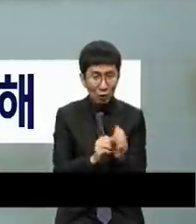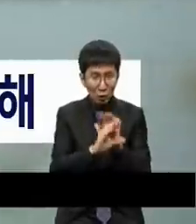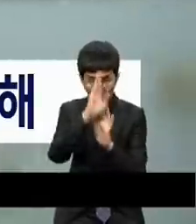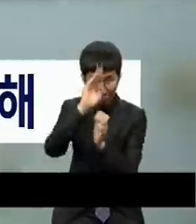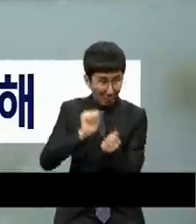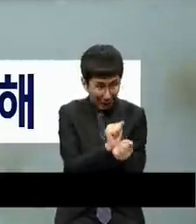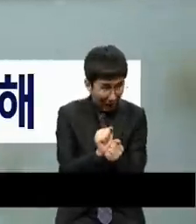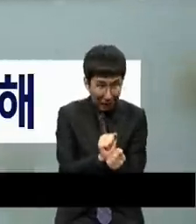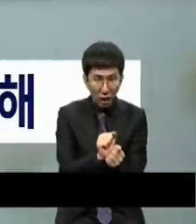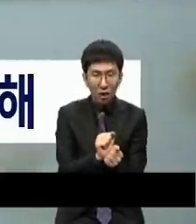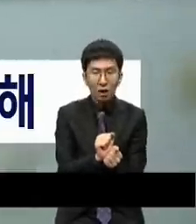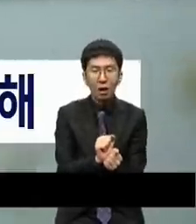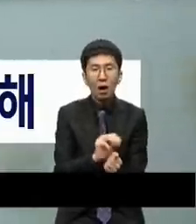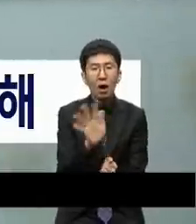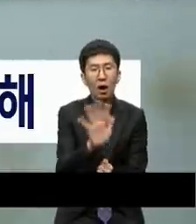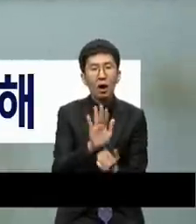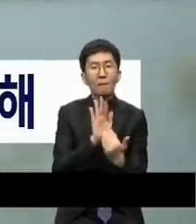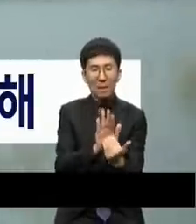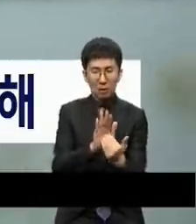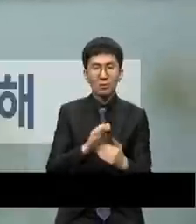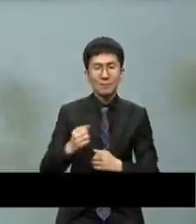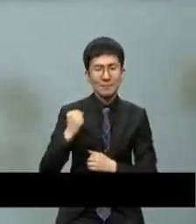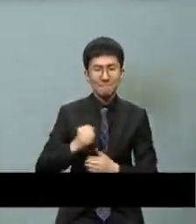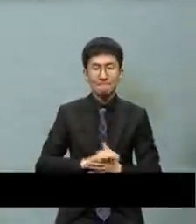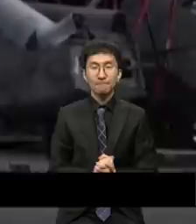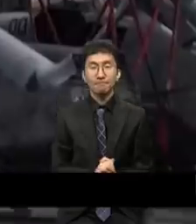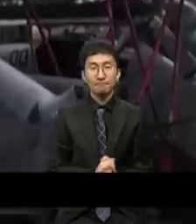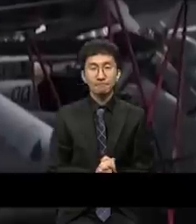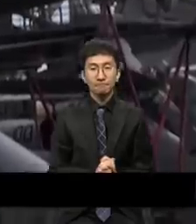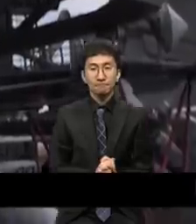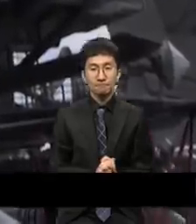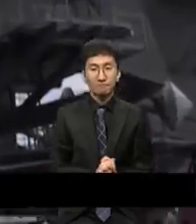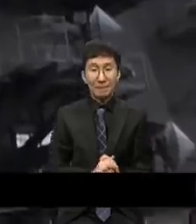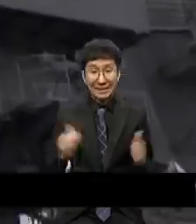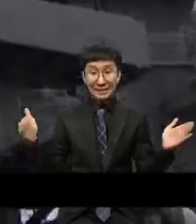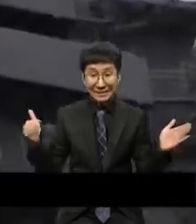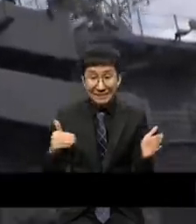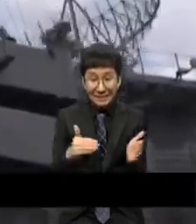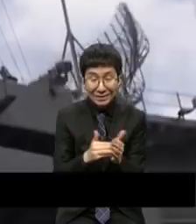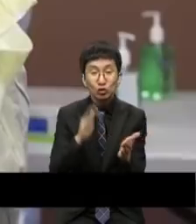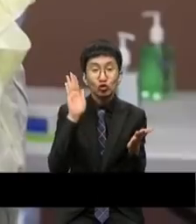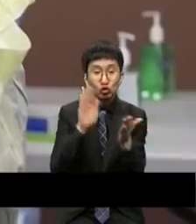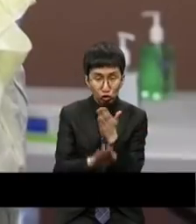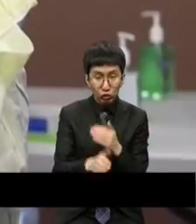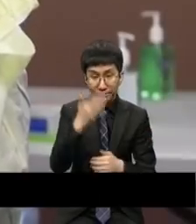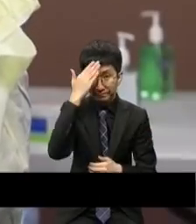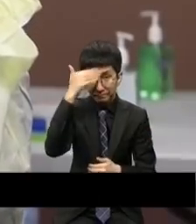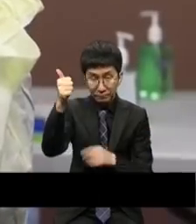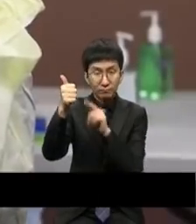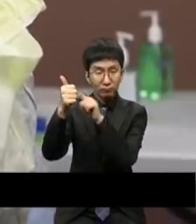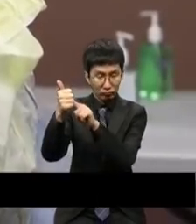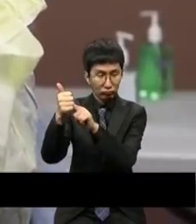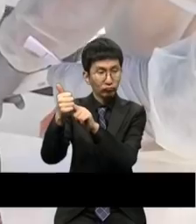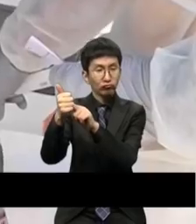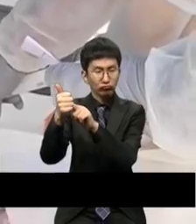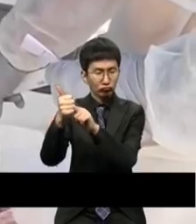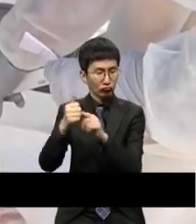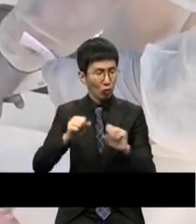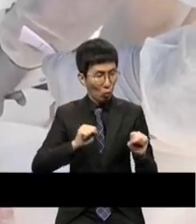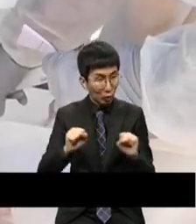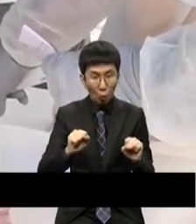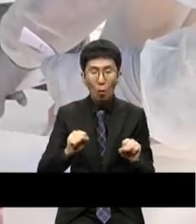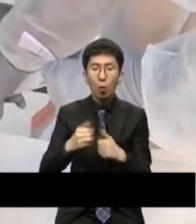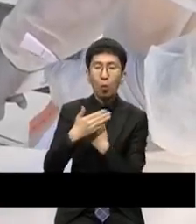걸리는 최악의 상황은 피할 수 있었습니다. 사건이 마무리된 직후 루스벨트호의 방역 수준은